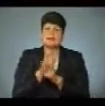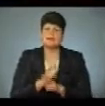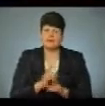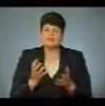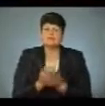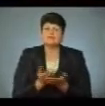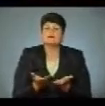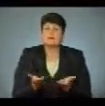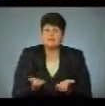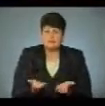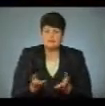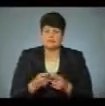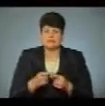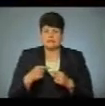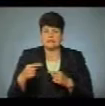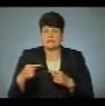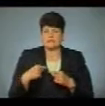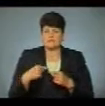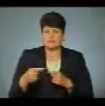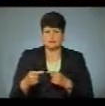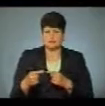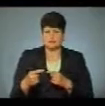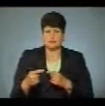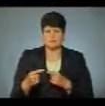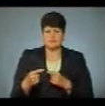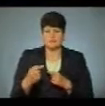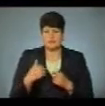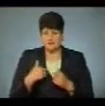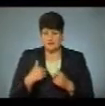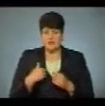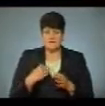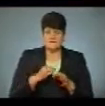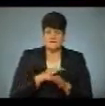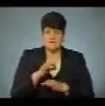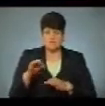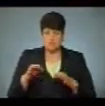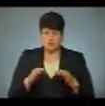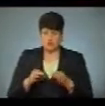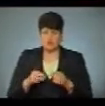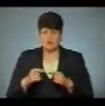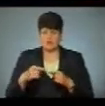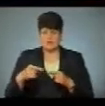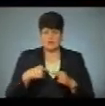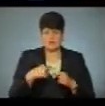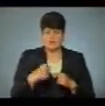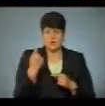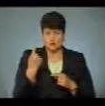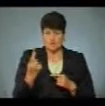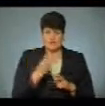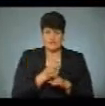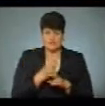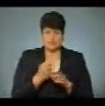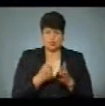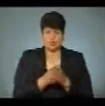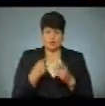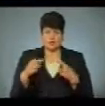і на якій віддалі від попереднього розкопу. Я вимірюю відстань там від одної кістки до іншої і